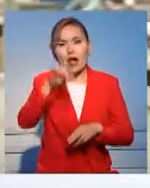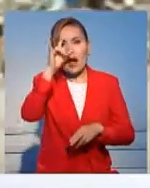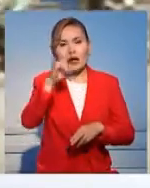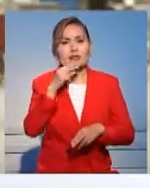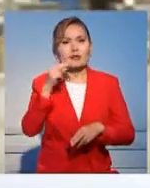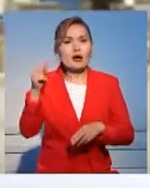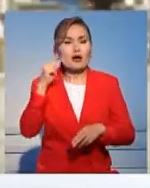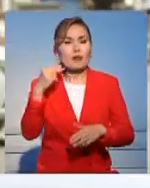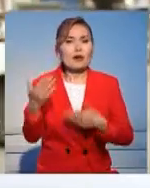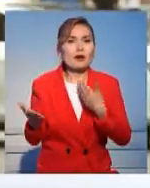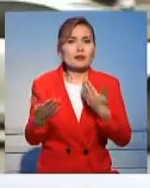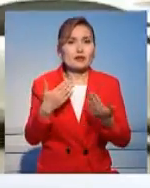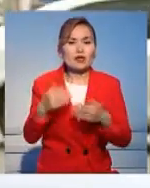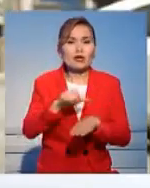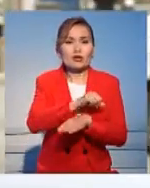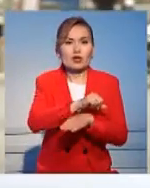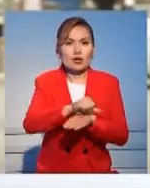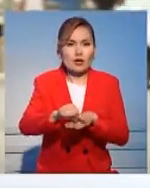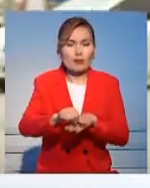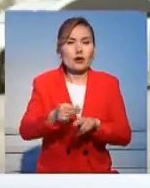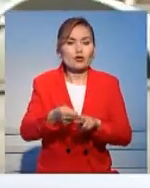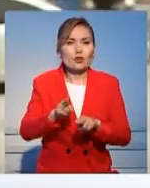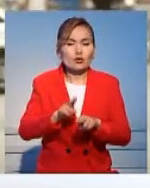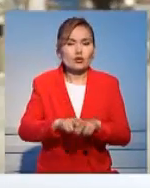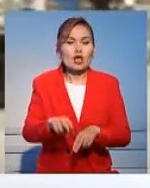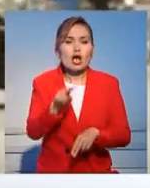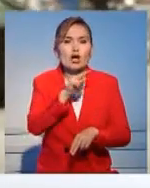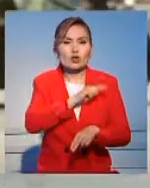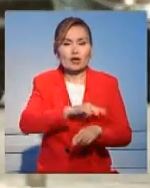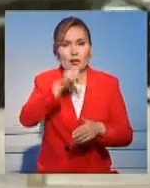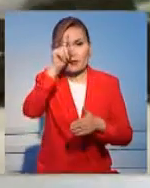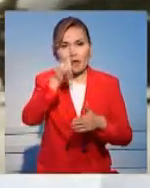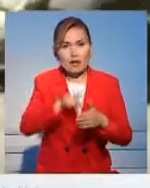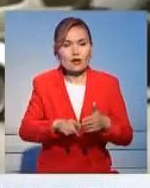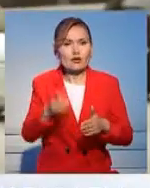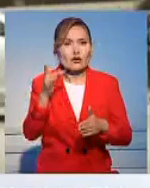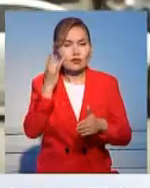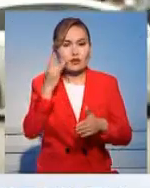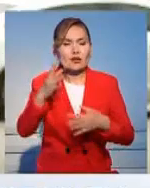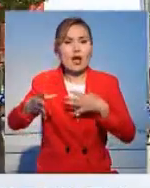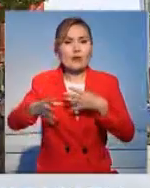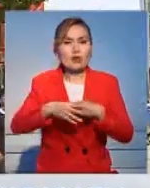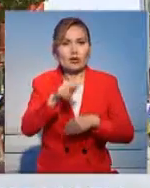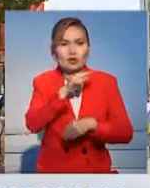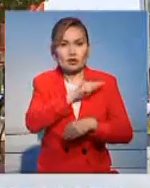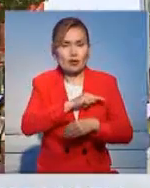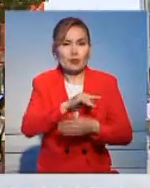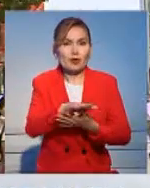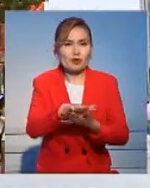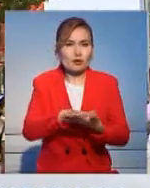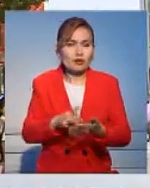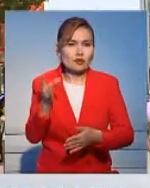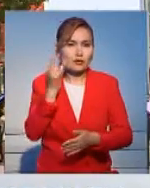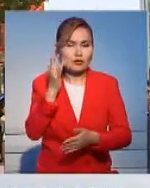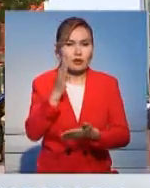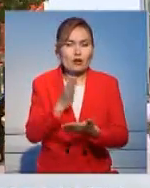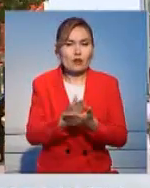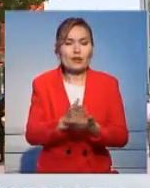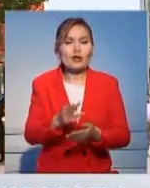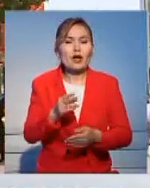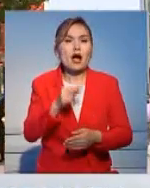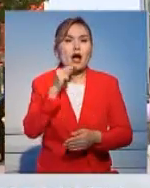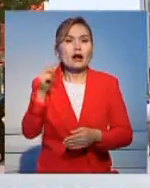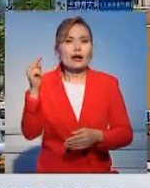Қазақ-Қытай қатынасы шекаралы шектен асып, сенімді саяси стратегиялық серіктестікке айналғалы қашан. Жалпы Бейжіңдегі